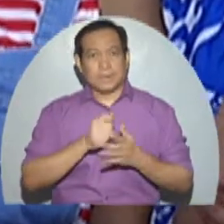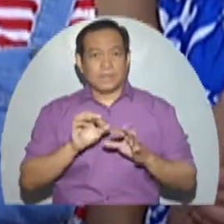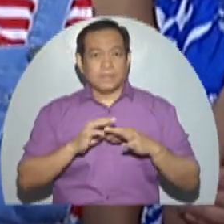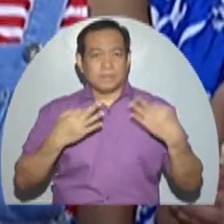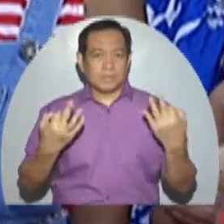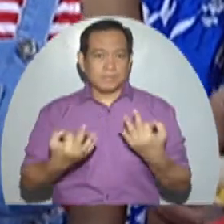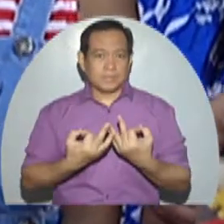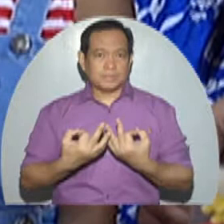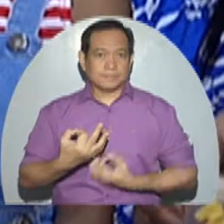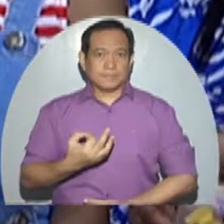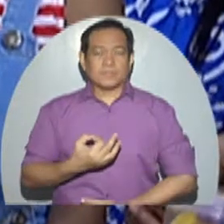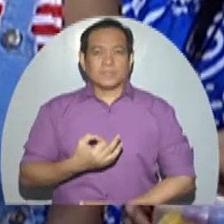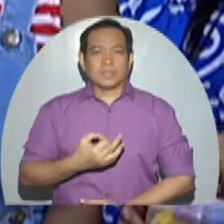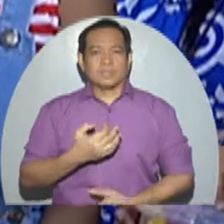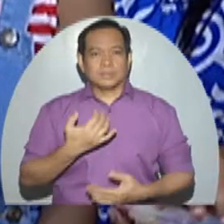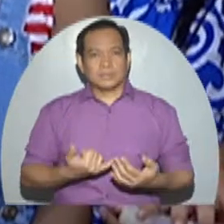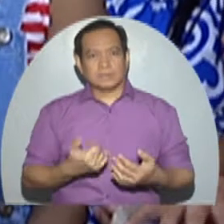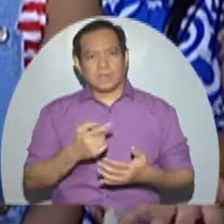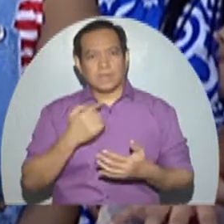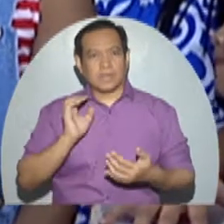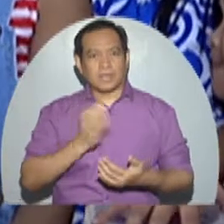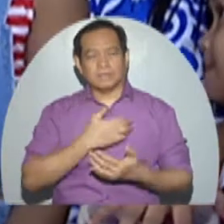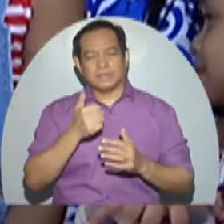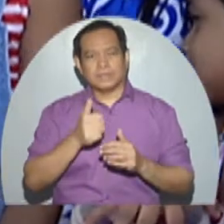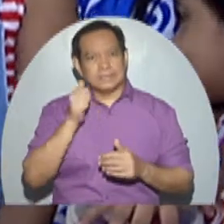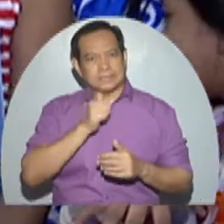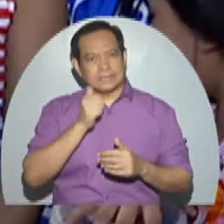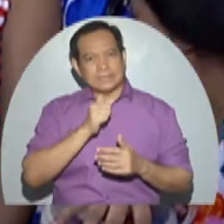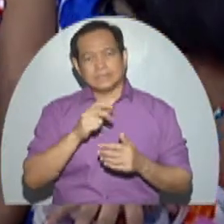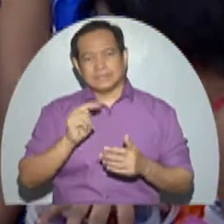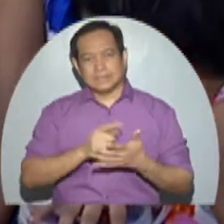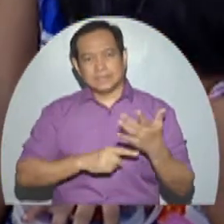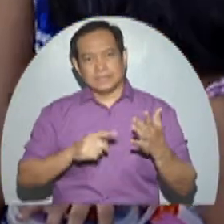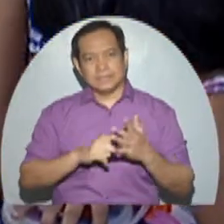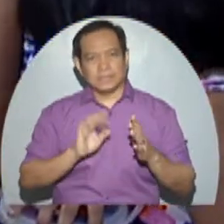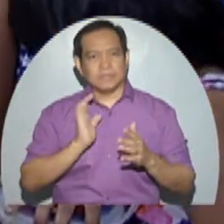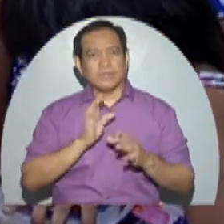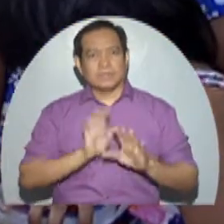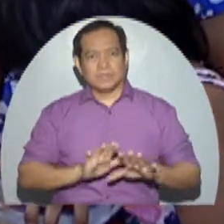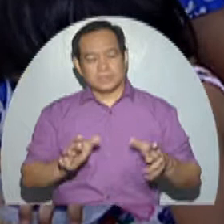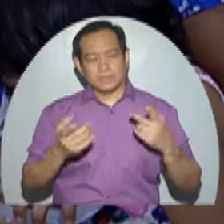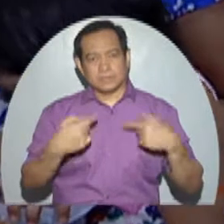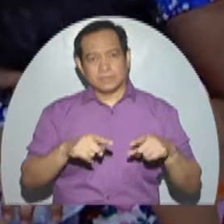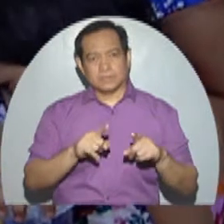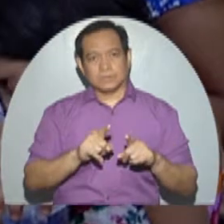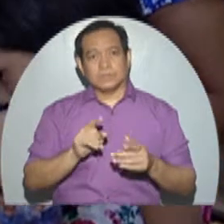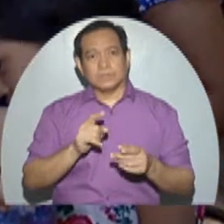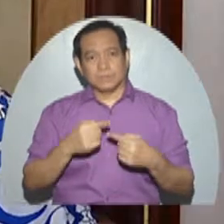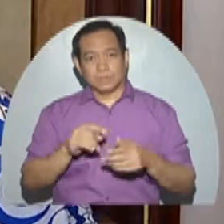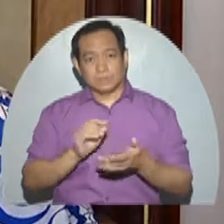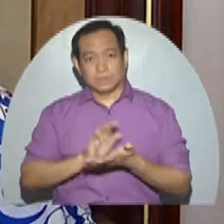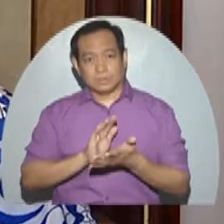kanila. So hirap po talaga kami ngayon sa pang-araw-araw, lalo po yung mga anak namin pumapasok din. Parang ano na po, biglang